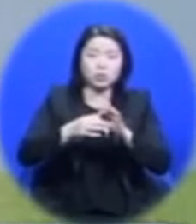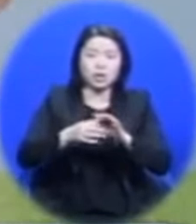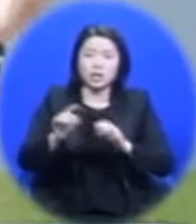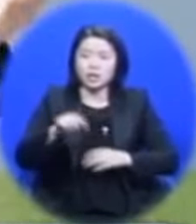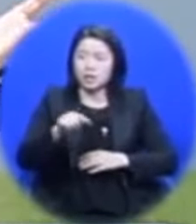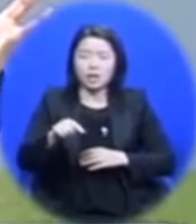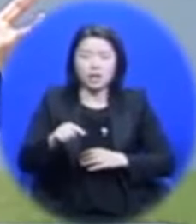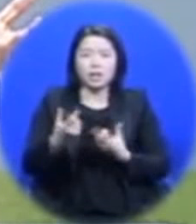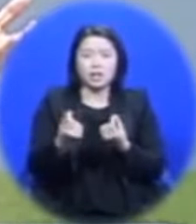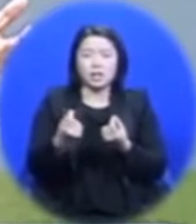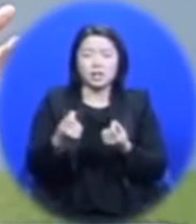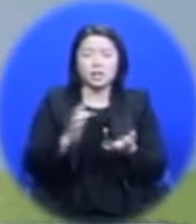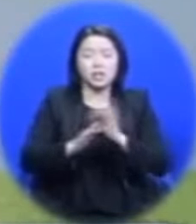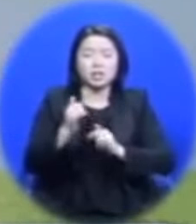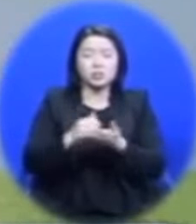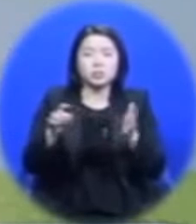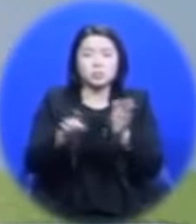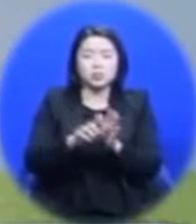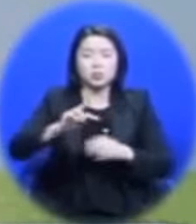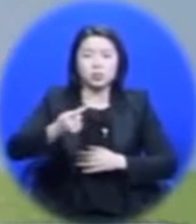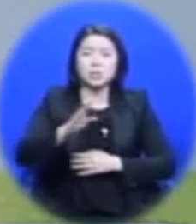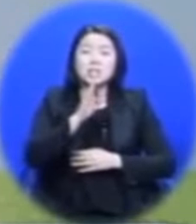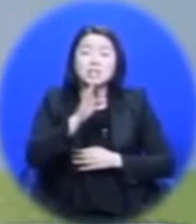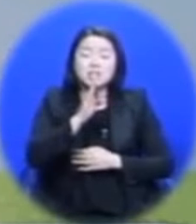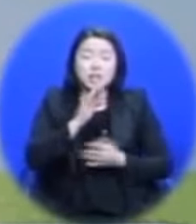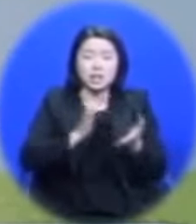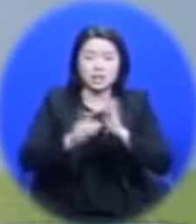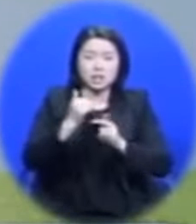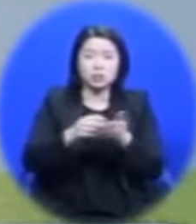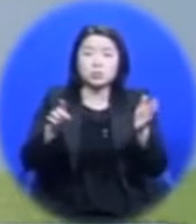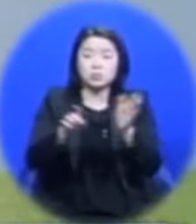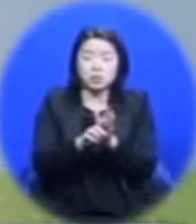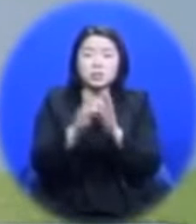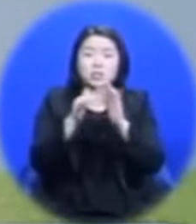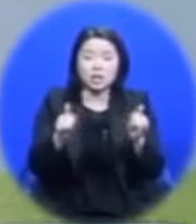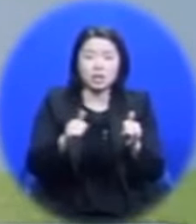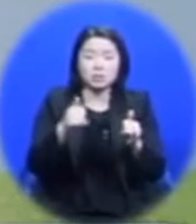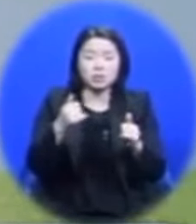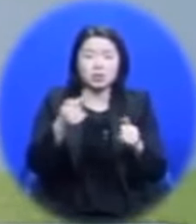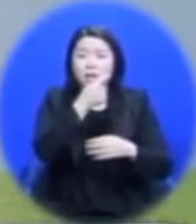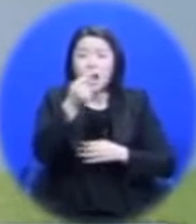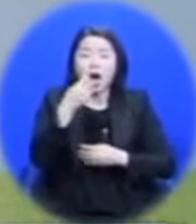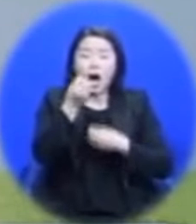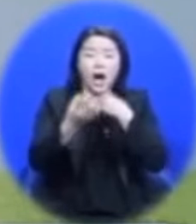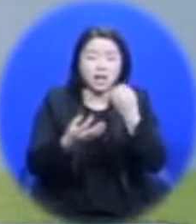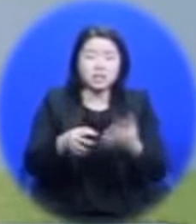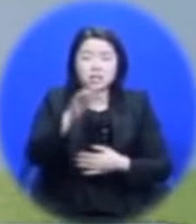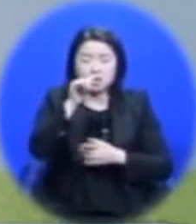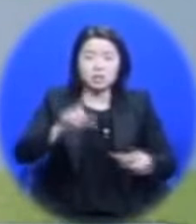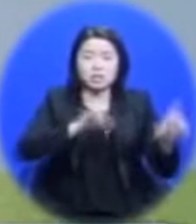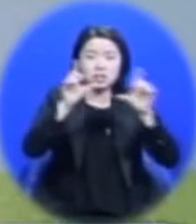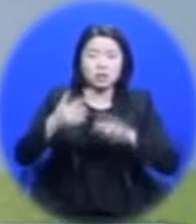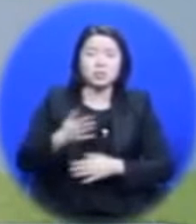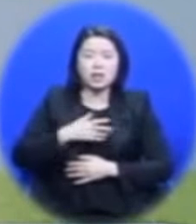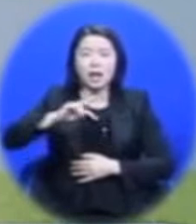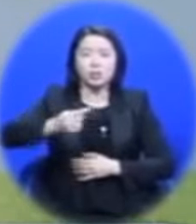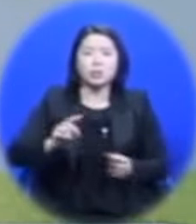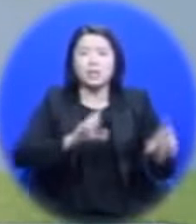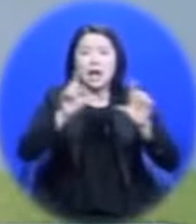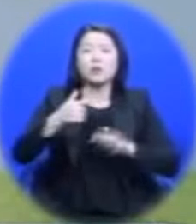좀 이렇게 예수를 믿어도 진짜 예수 믿는 사람이구나, 이런 간증이 있는 삶을 나도 좀 살아보고